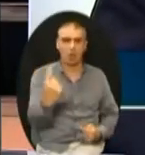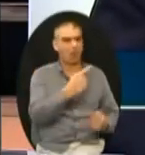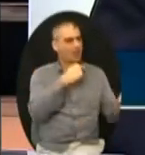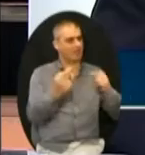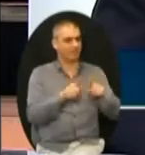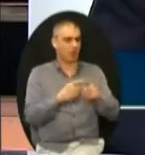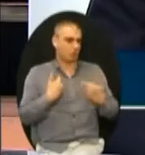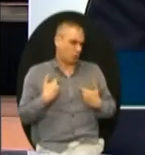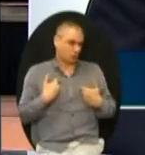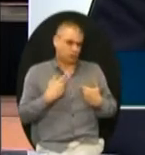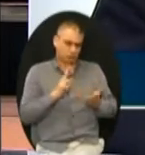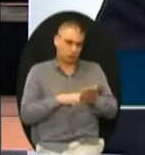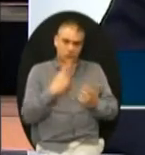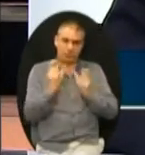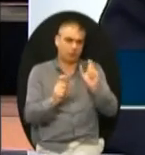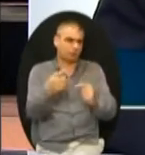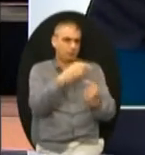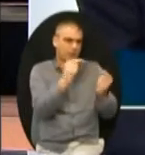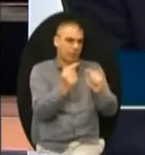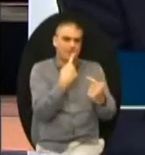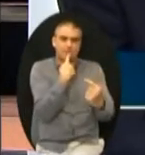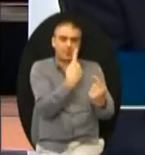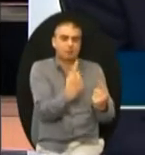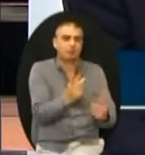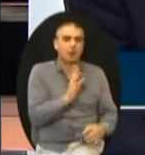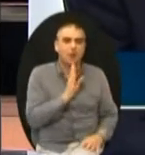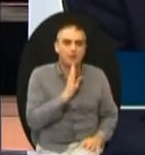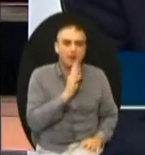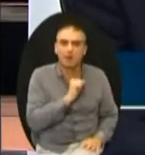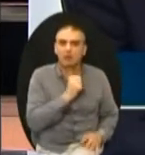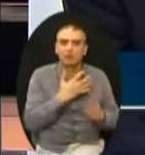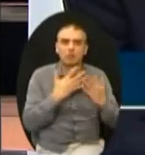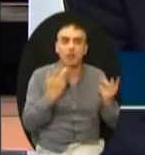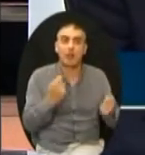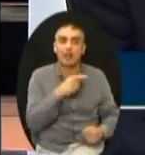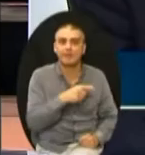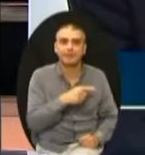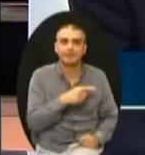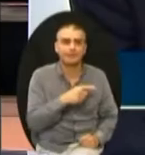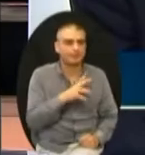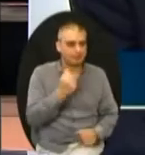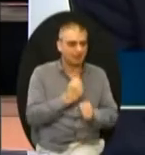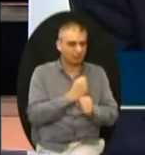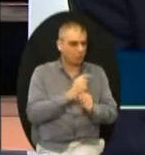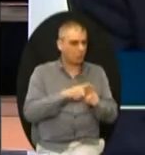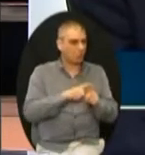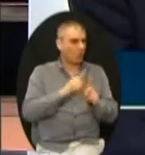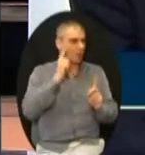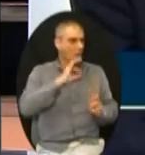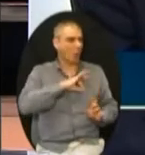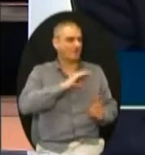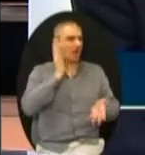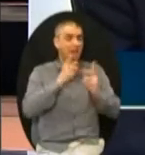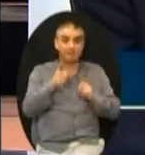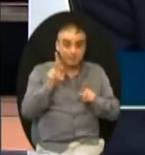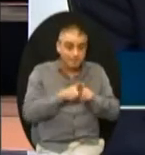יתווכח כמוני, זה זכותם של אנשים להתווכח גם אחרת. הבעיה הגדולה בקמפיין הזה זה האופי האלים שלו. הקמפיין הזה הוא